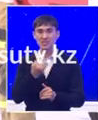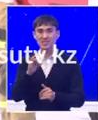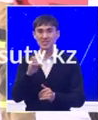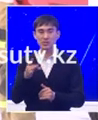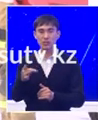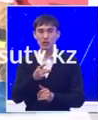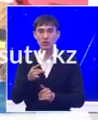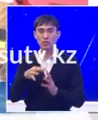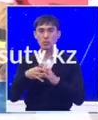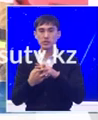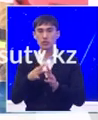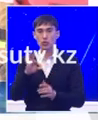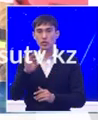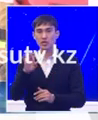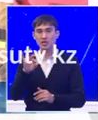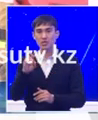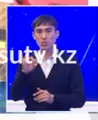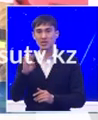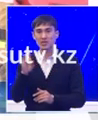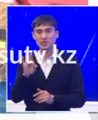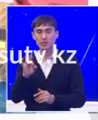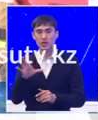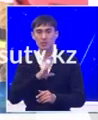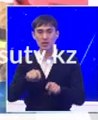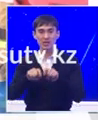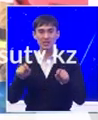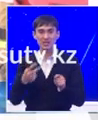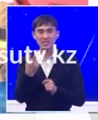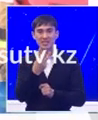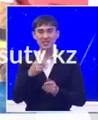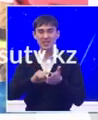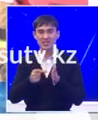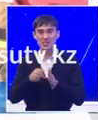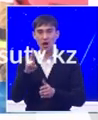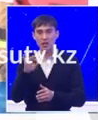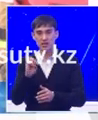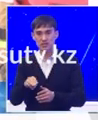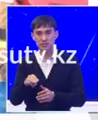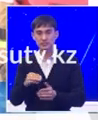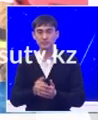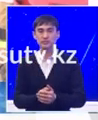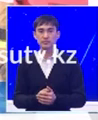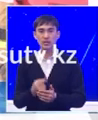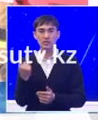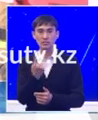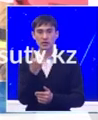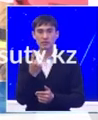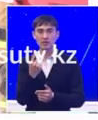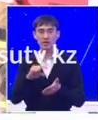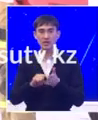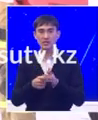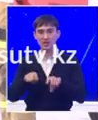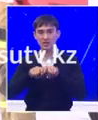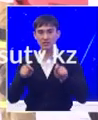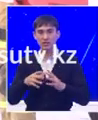районе, в поселке Утеген-Батыр, были открыты 3 класса кадетских. Сегодня первый класс открывается